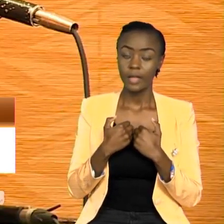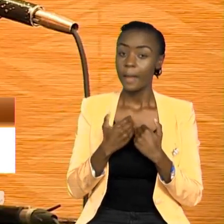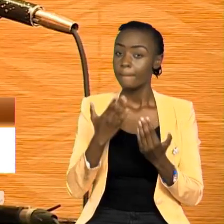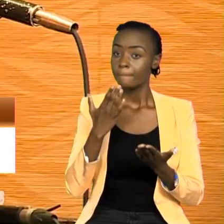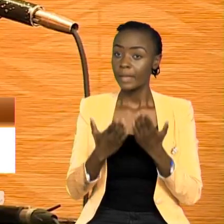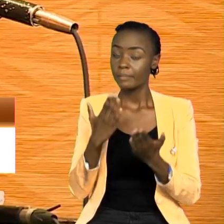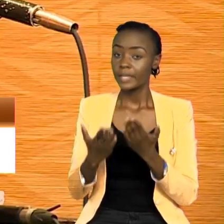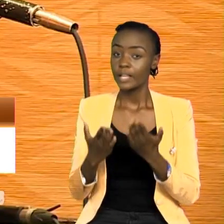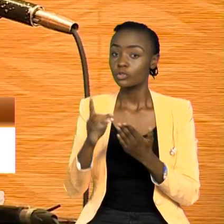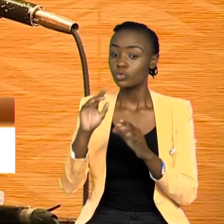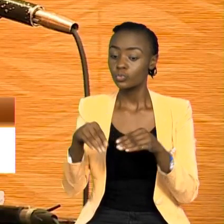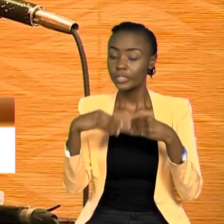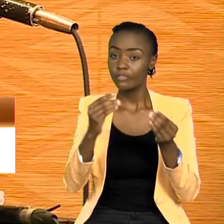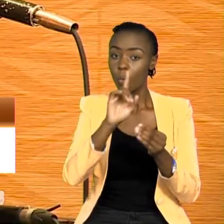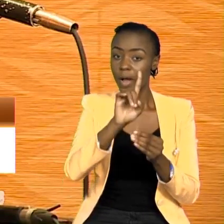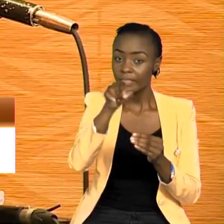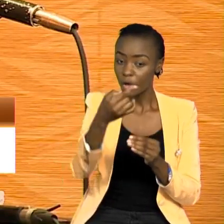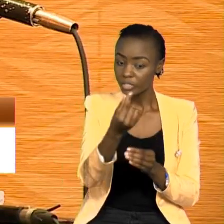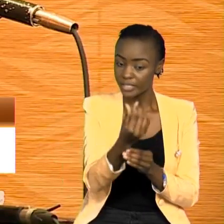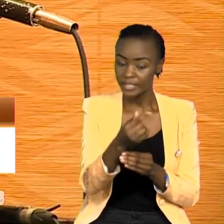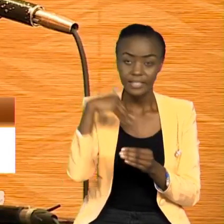least 1,000 shillings every week